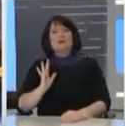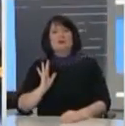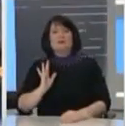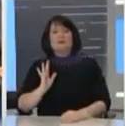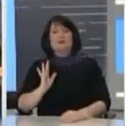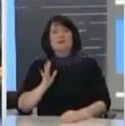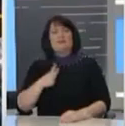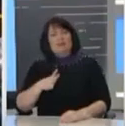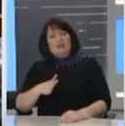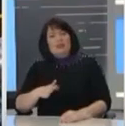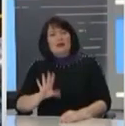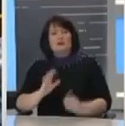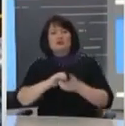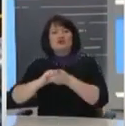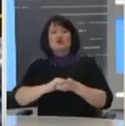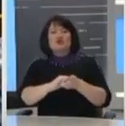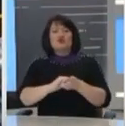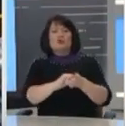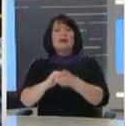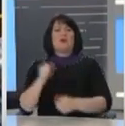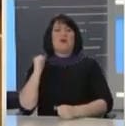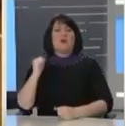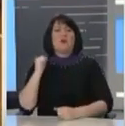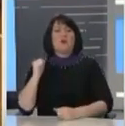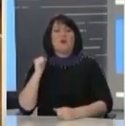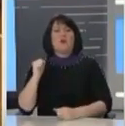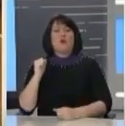Εμείς θέλουμε τα σωματεία και τα συνδικάτα